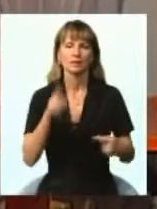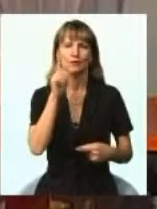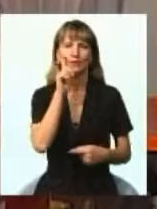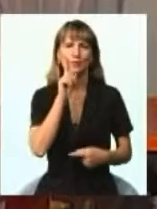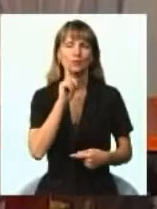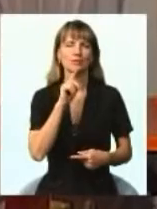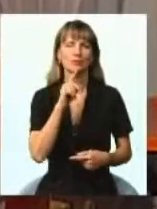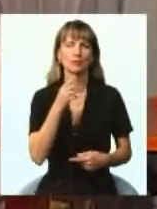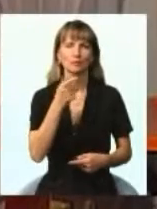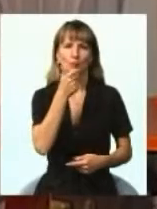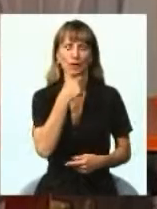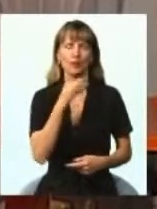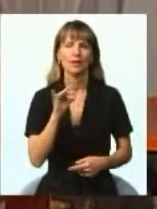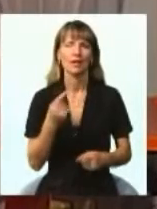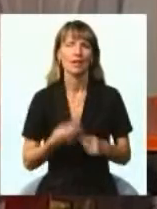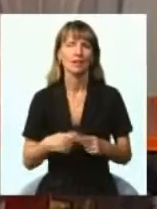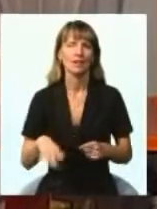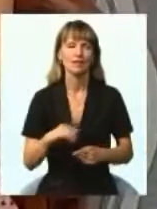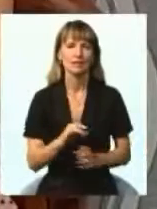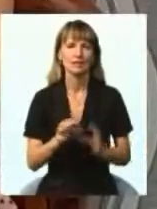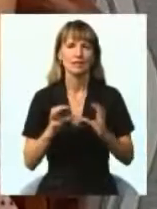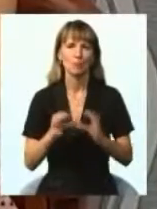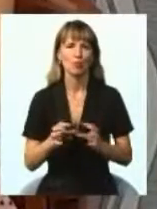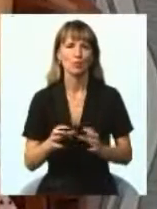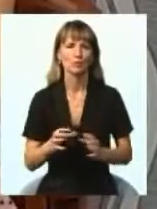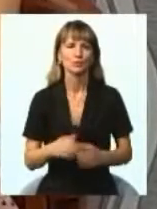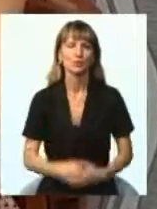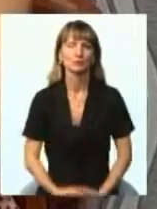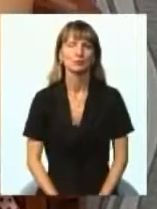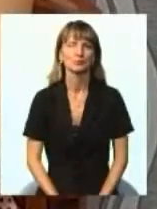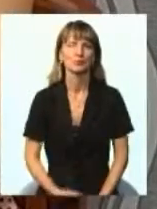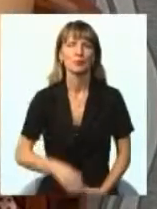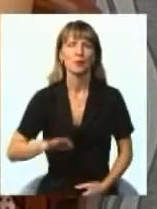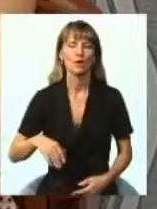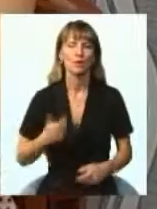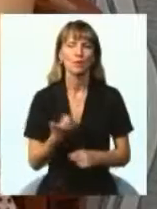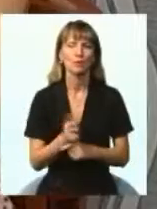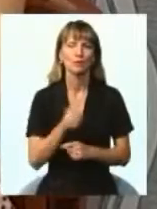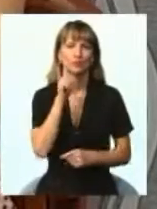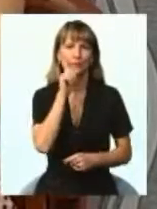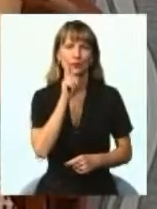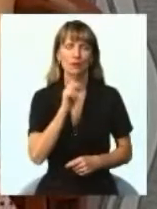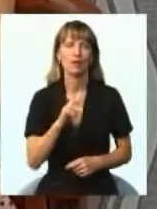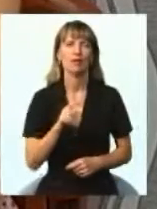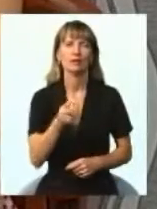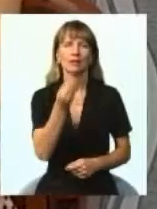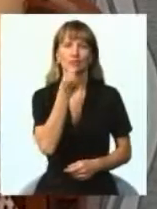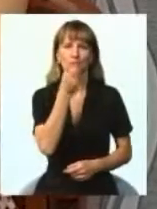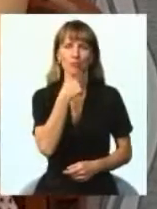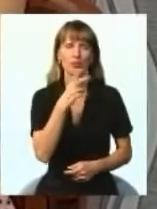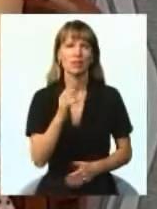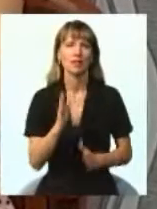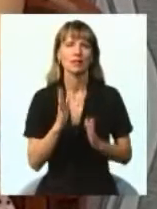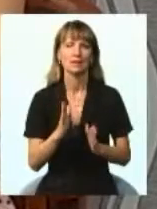який буде смак у морозива, і це все заморожують. А воно ж таке потім смачне. А як от є ж морозива не тільки